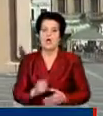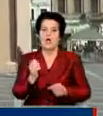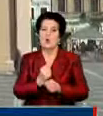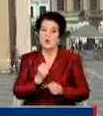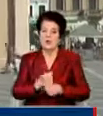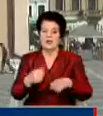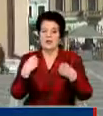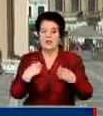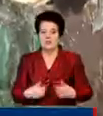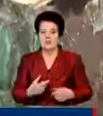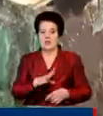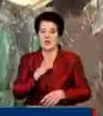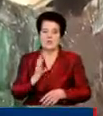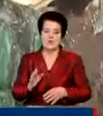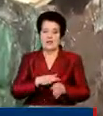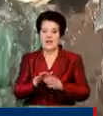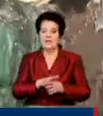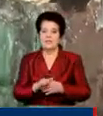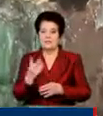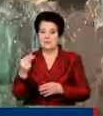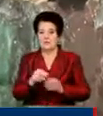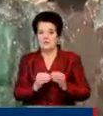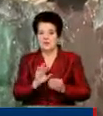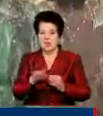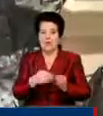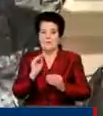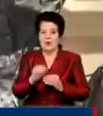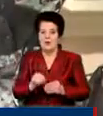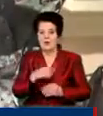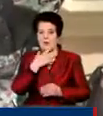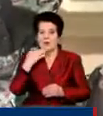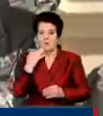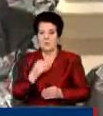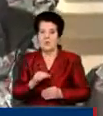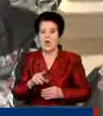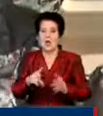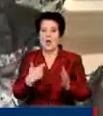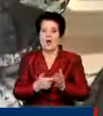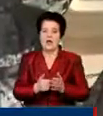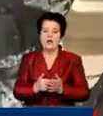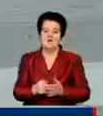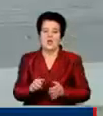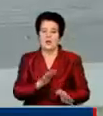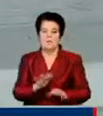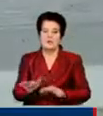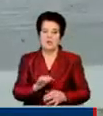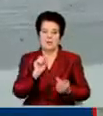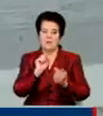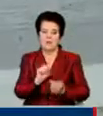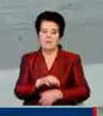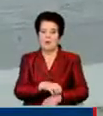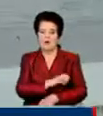Lucrarea „Neliniștea unei lumi” a fost realizată în 2010 și a fost expusă până acum în mai multe orașe din țară unde au existat mișcări de rezistență împotriva